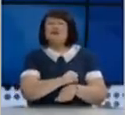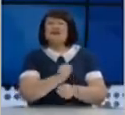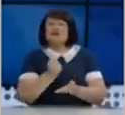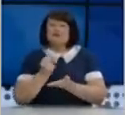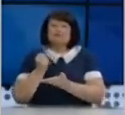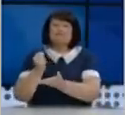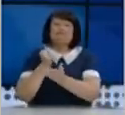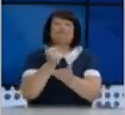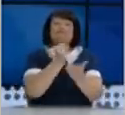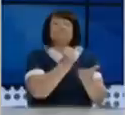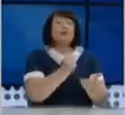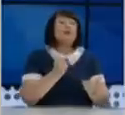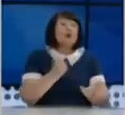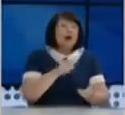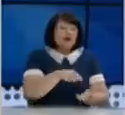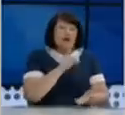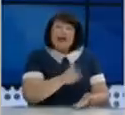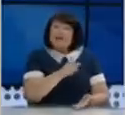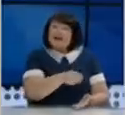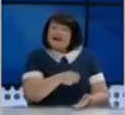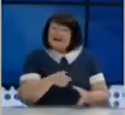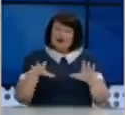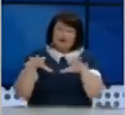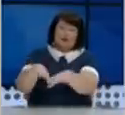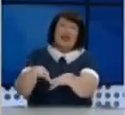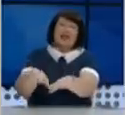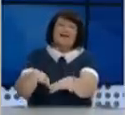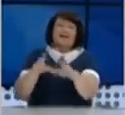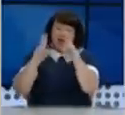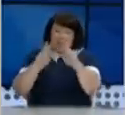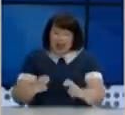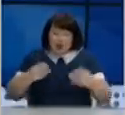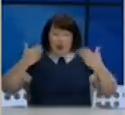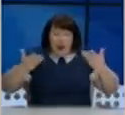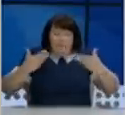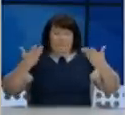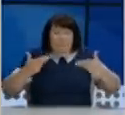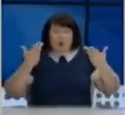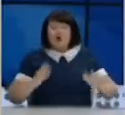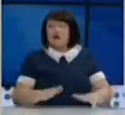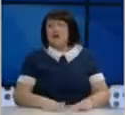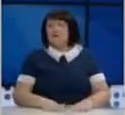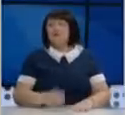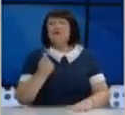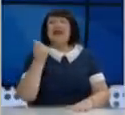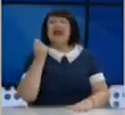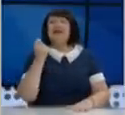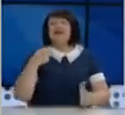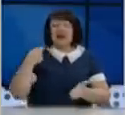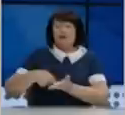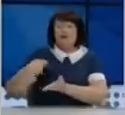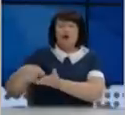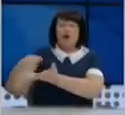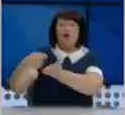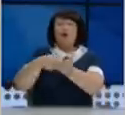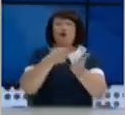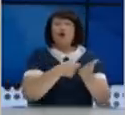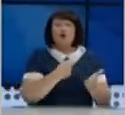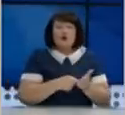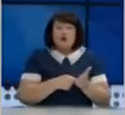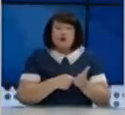ύλης, με ουσιαστικό βέβαια έλεγχο και λογοδοσία. Τα λεφτά των φορολογουμένων να πιάνουν